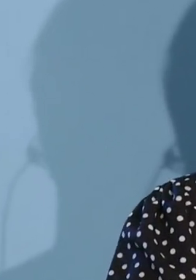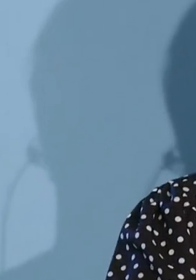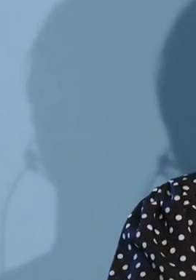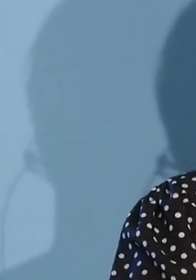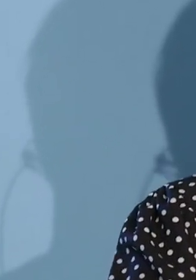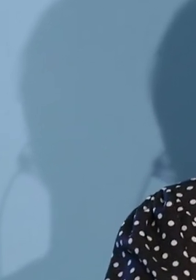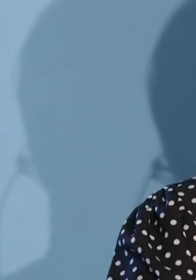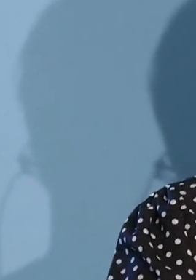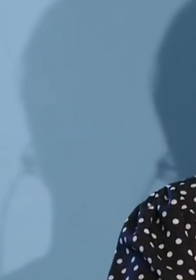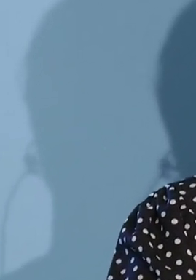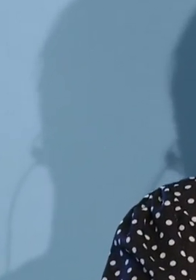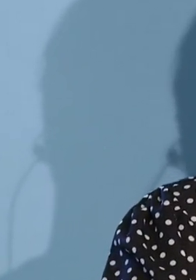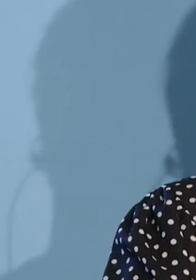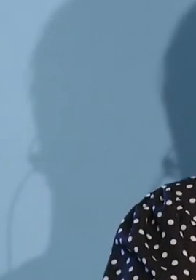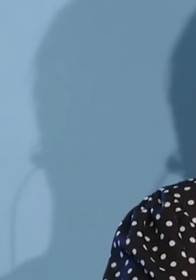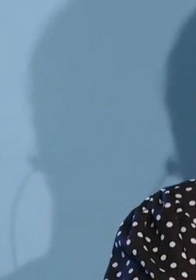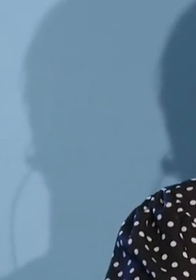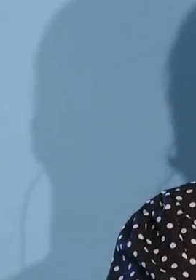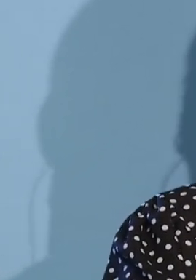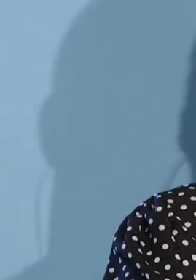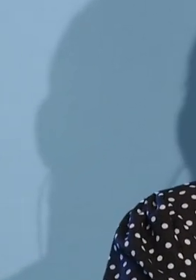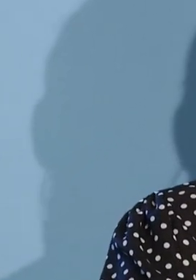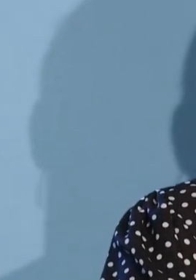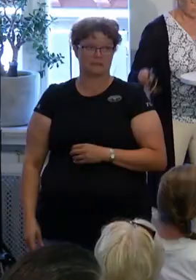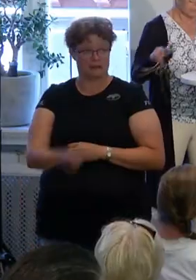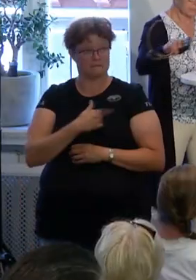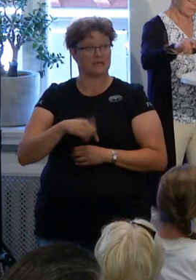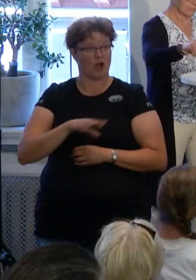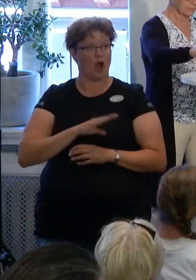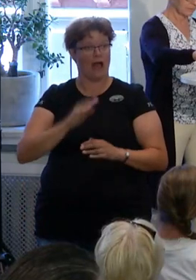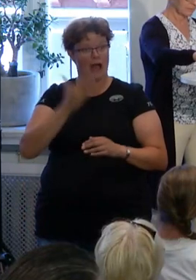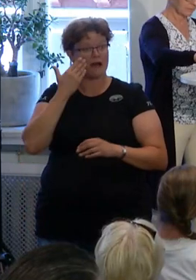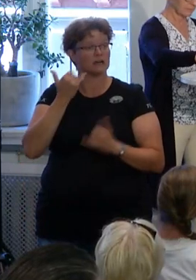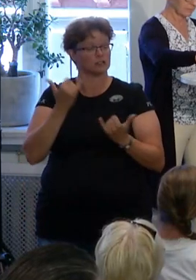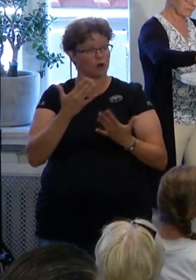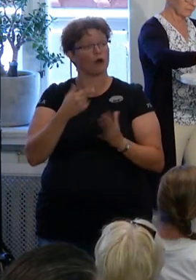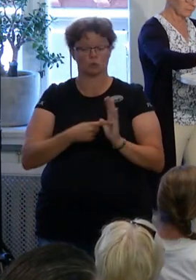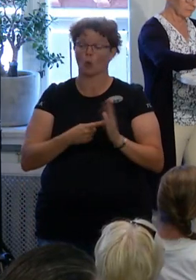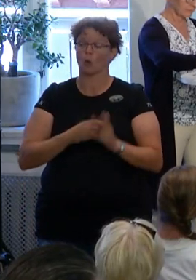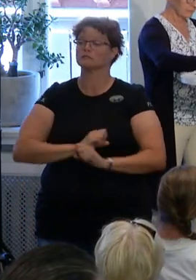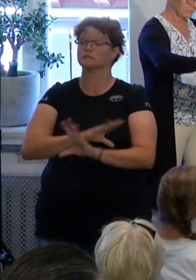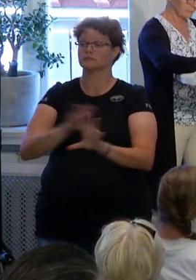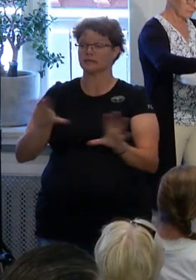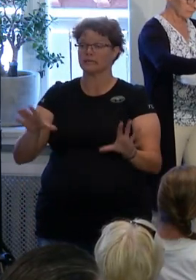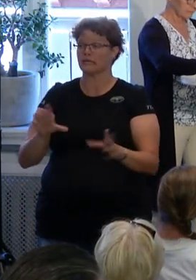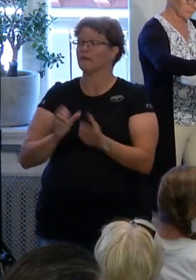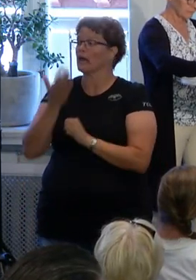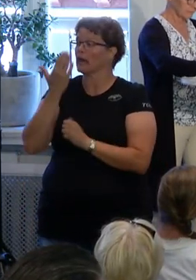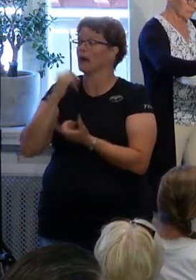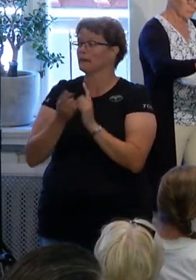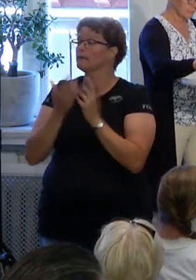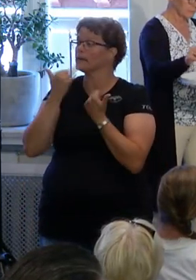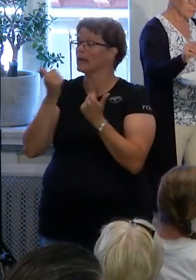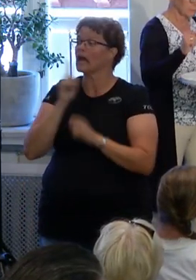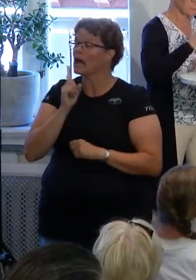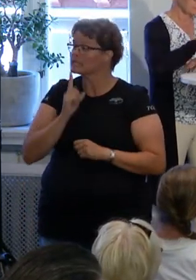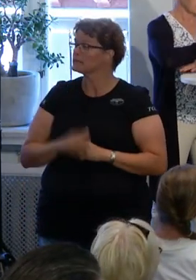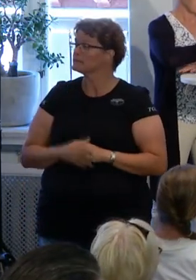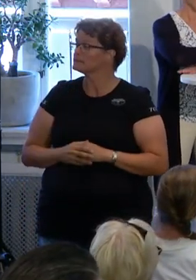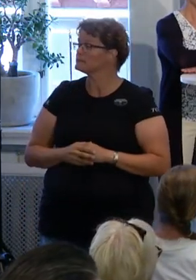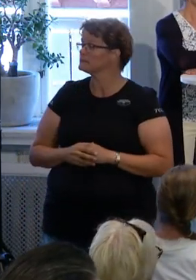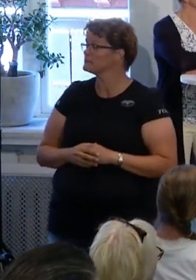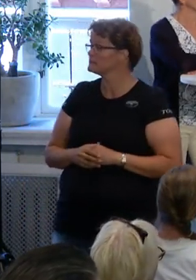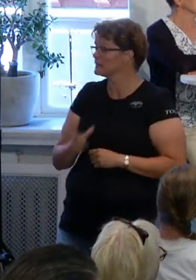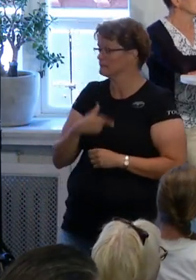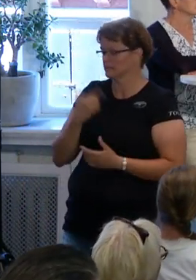pengar. Och vi har erfarenheter idag som tål att spridas, och sen kan det alltid bli bättre. Vi återkommer säkert till